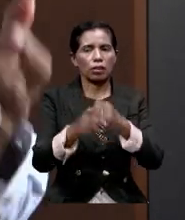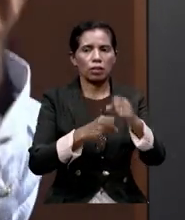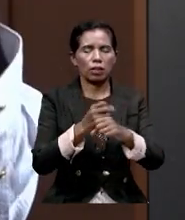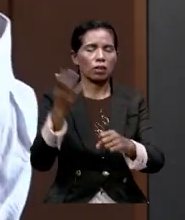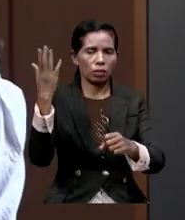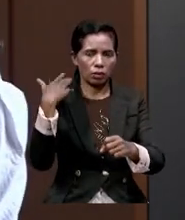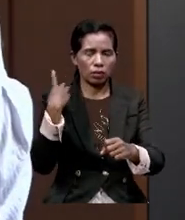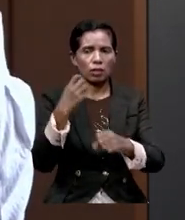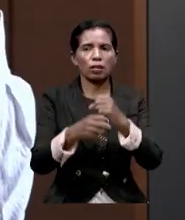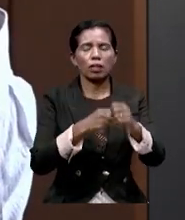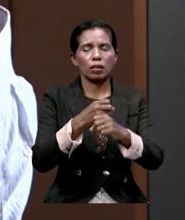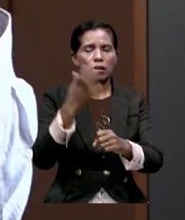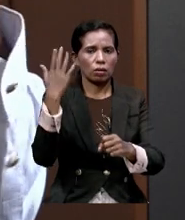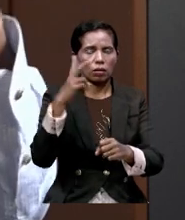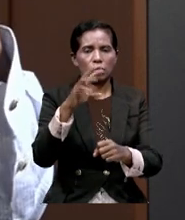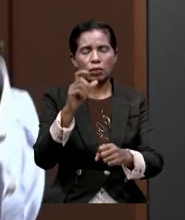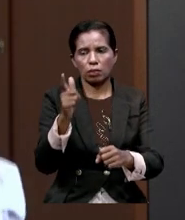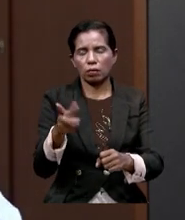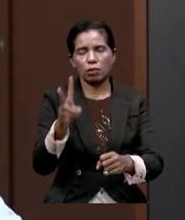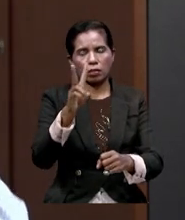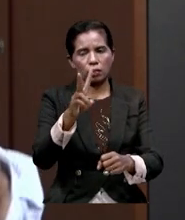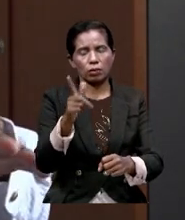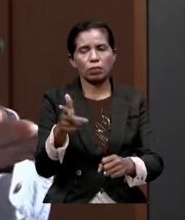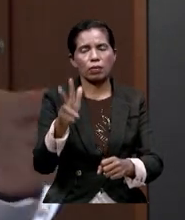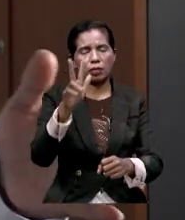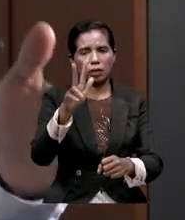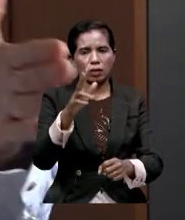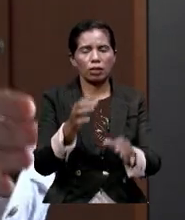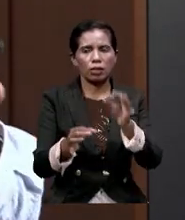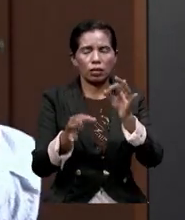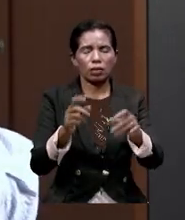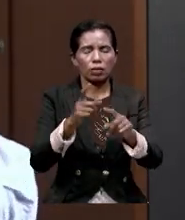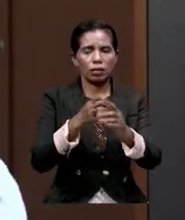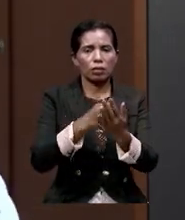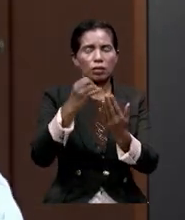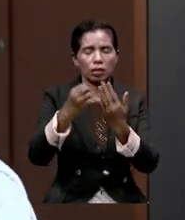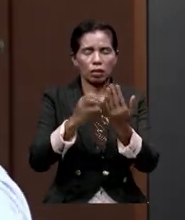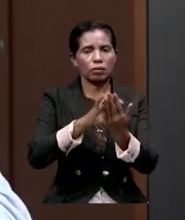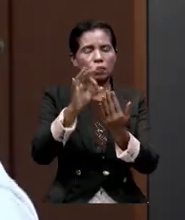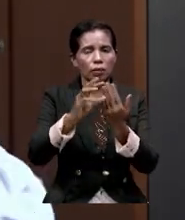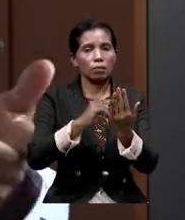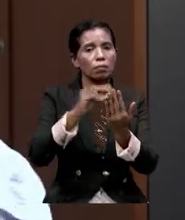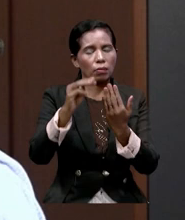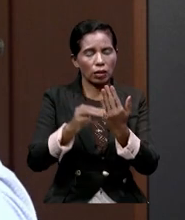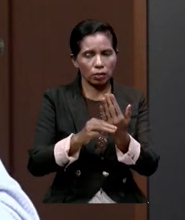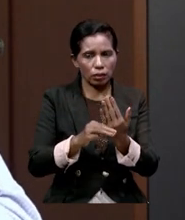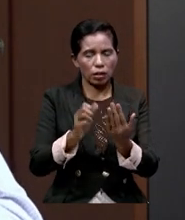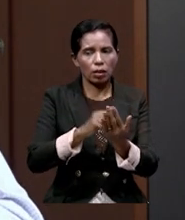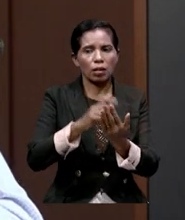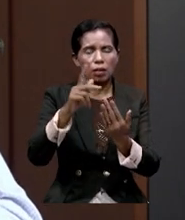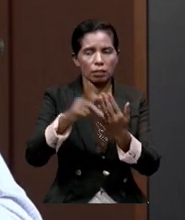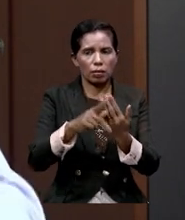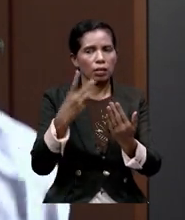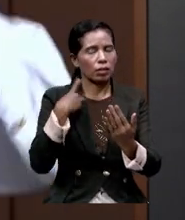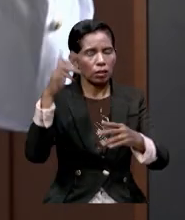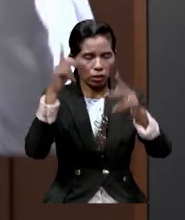ya tinan kotuk 2023 mai kuandu januari februari maret april ne mai to maret kita